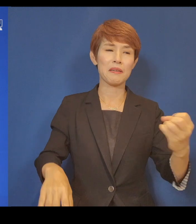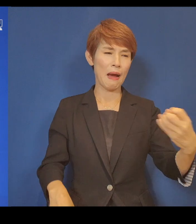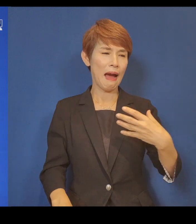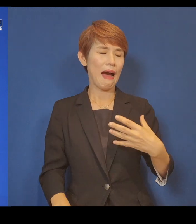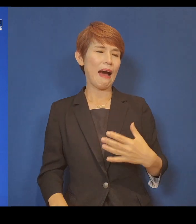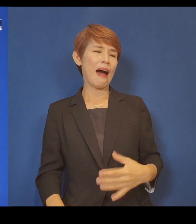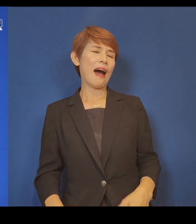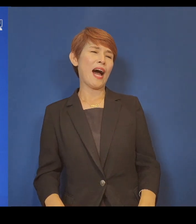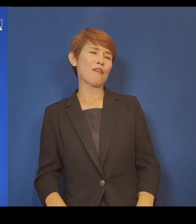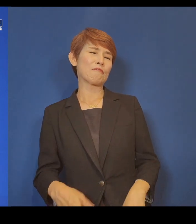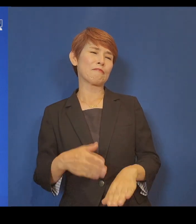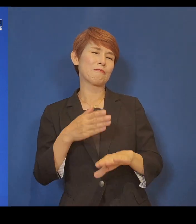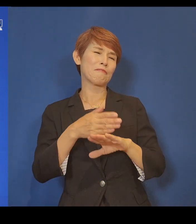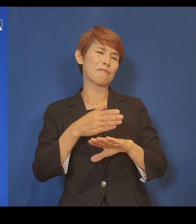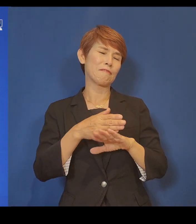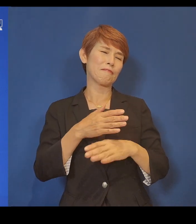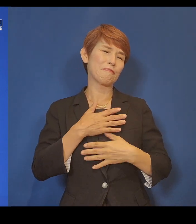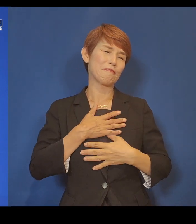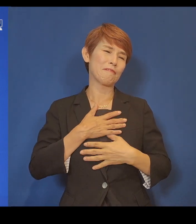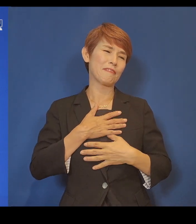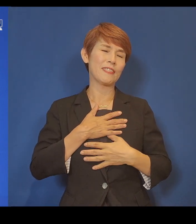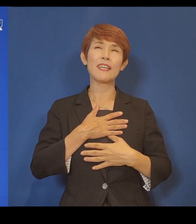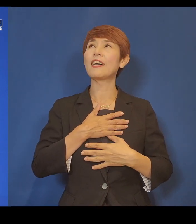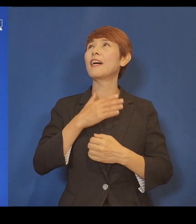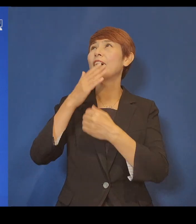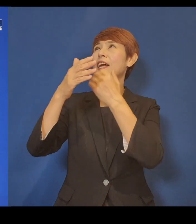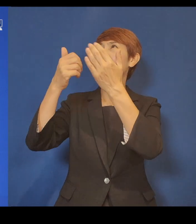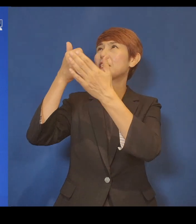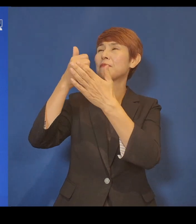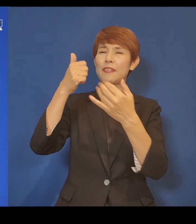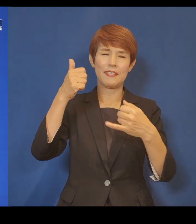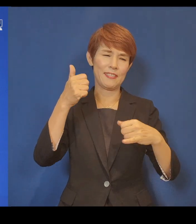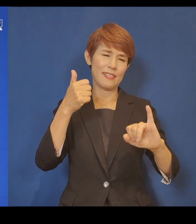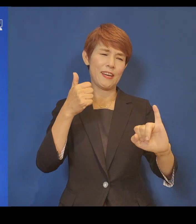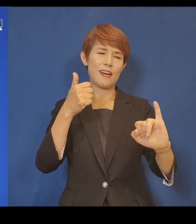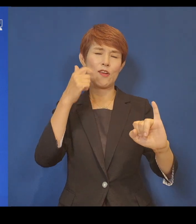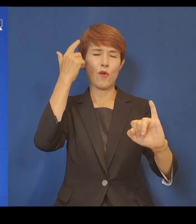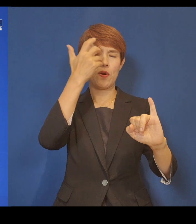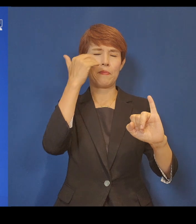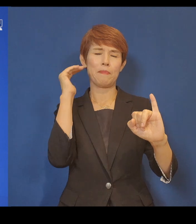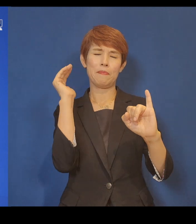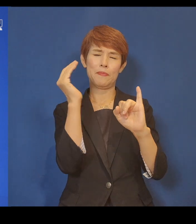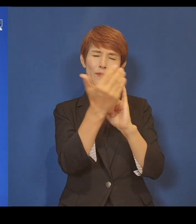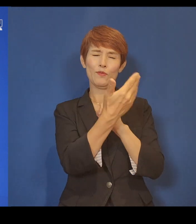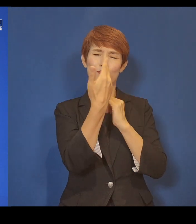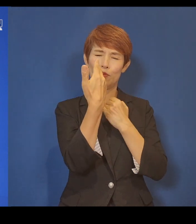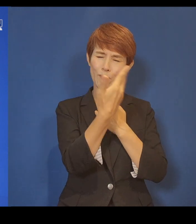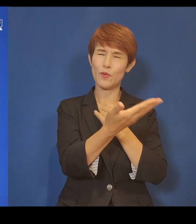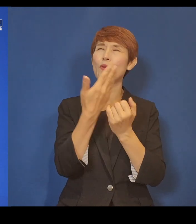마음이 아프든지 하나님이 이 아이의 영혼을 만족시켜 주십시오.